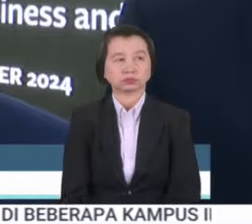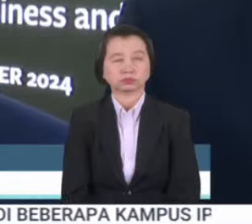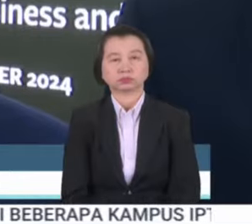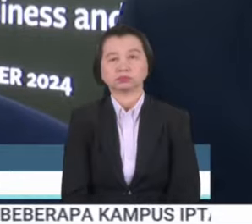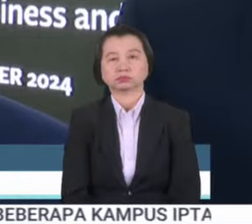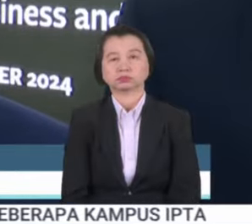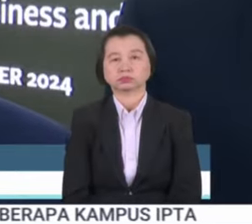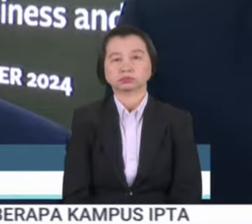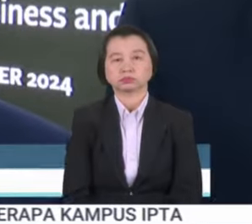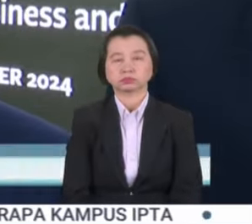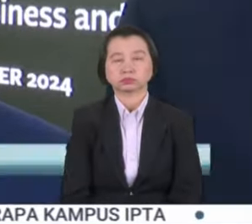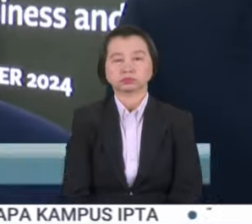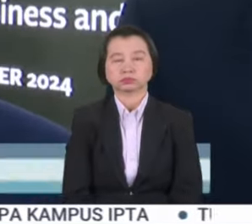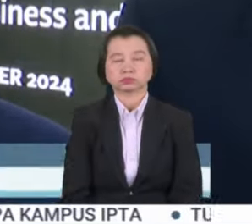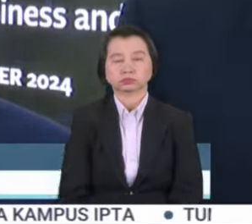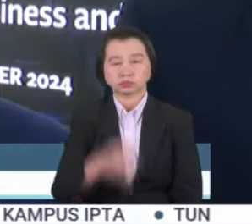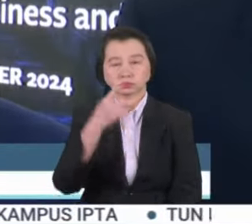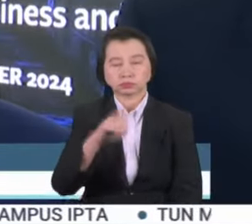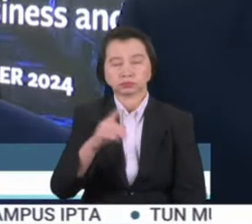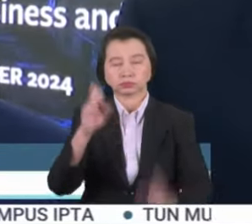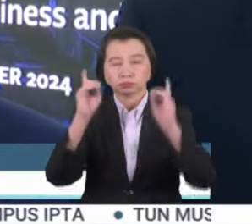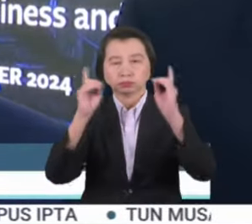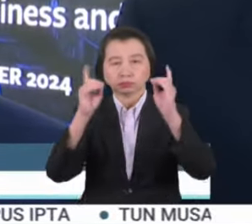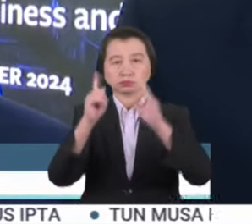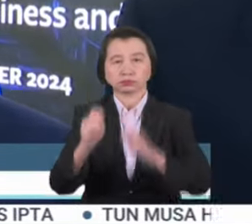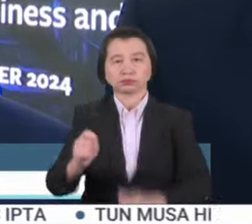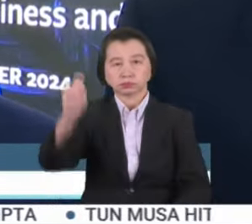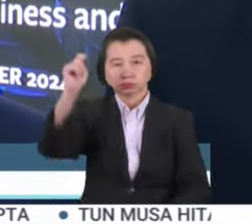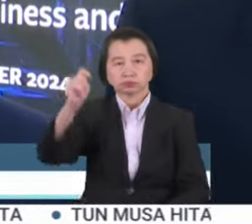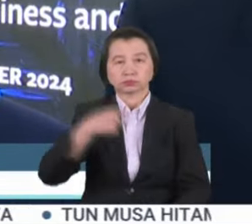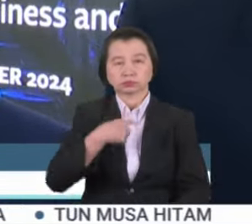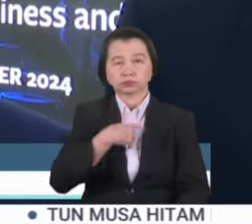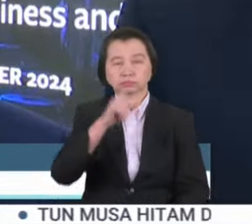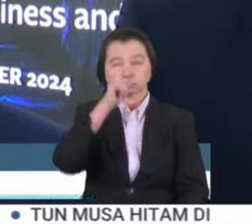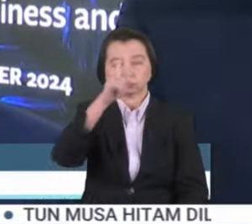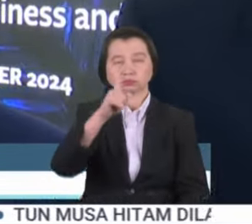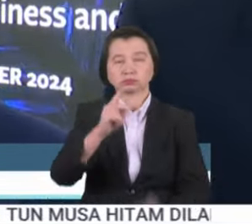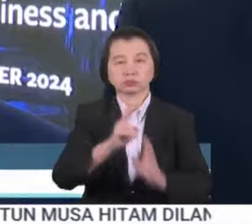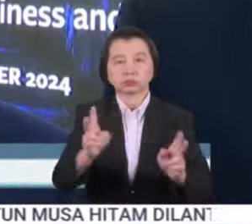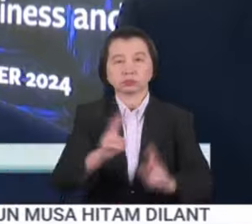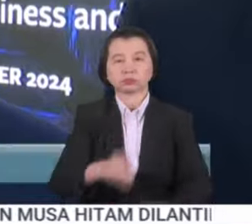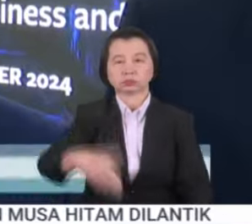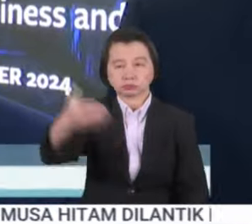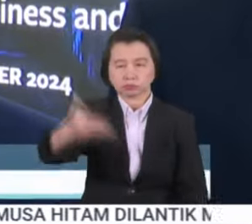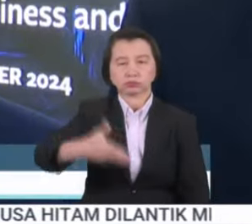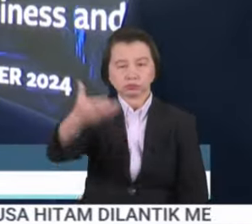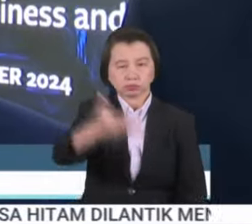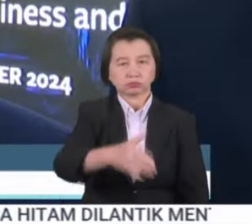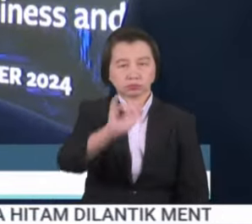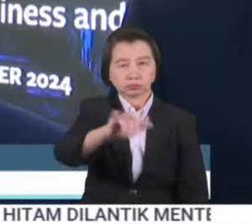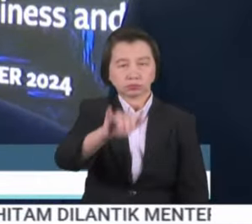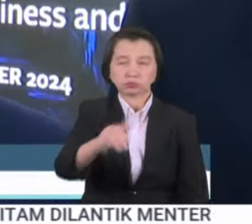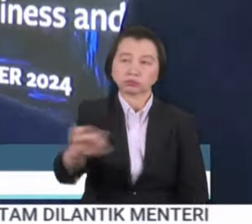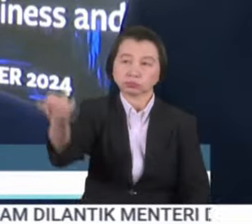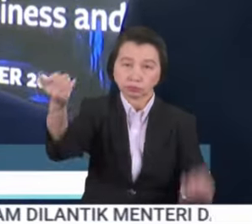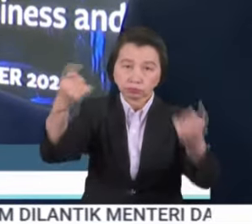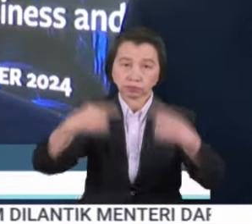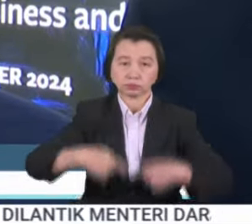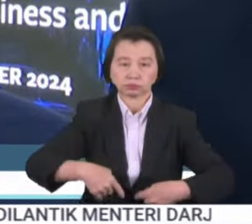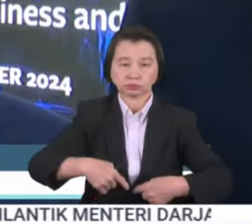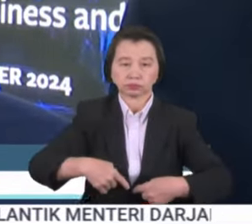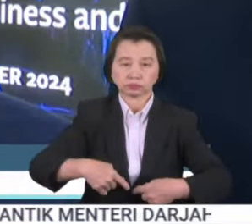Jadi bagi pihak Kementerian Pendidikan Tinggi, kami memang amat mengalu-alukan kehadiran